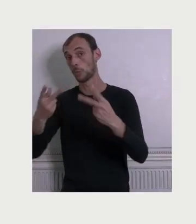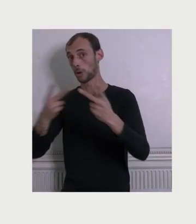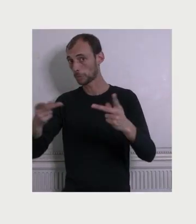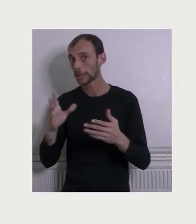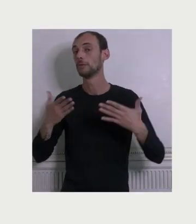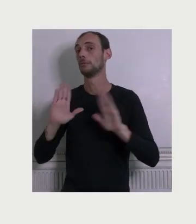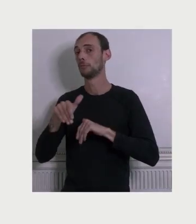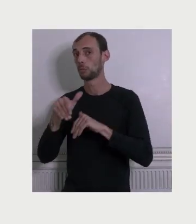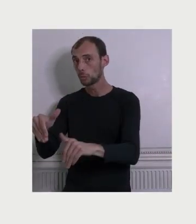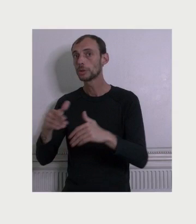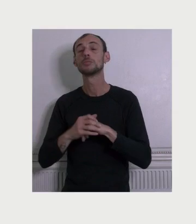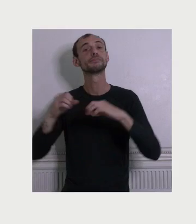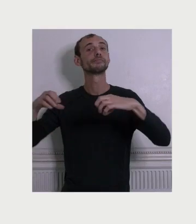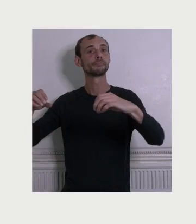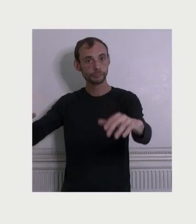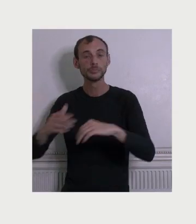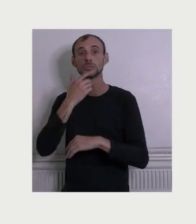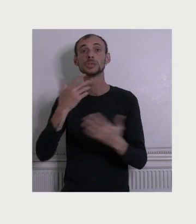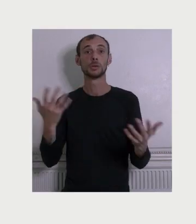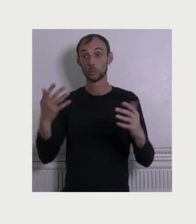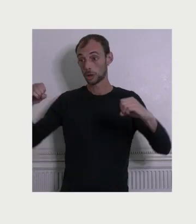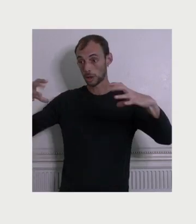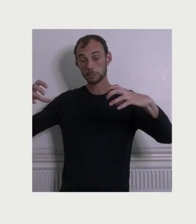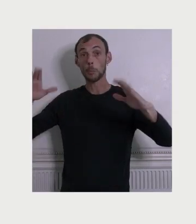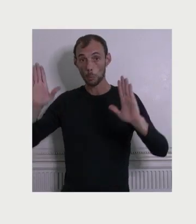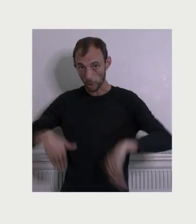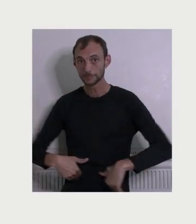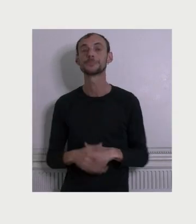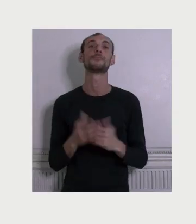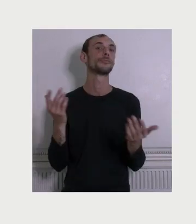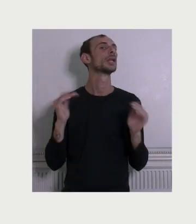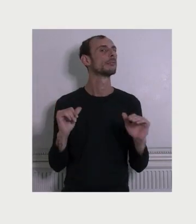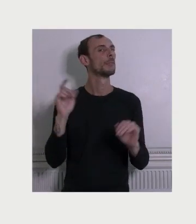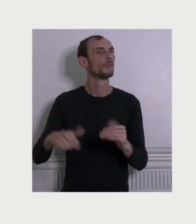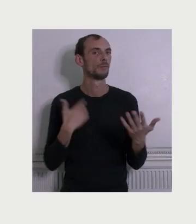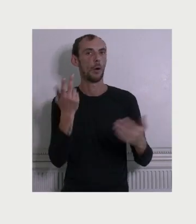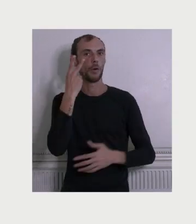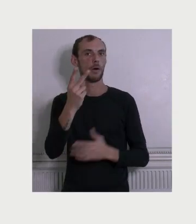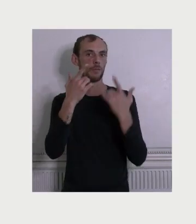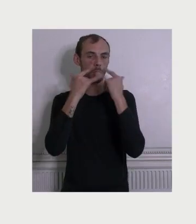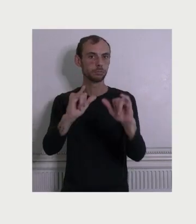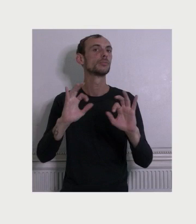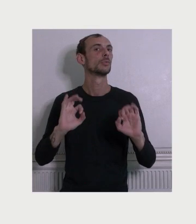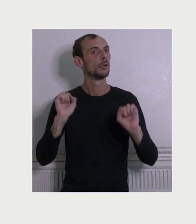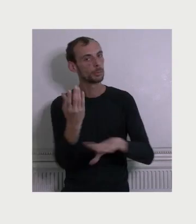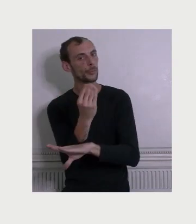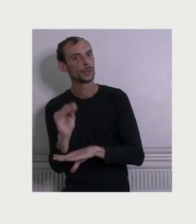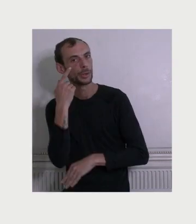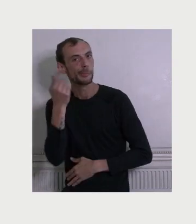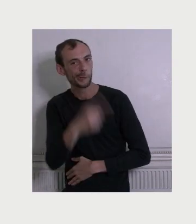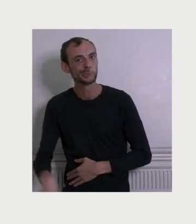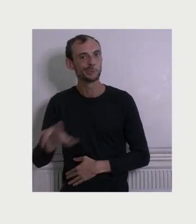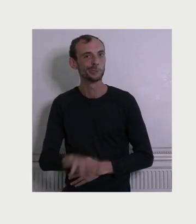rénovée. Je rappelle un exemple, on parlait des écoles. La rénovation de Paul Lapi qu'on est en train de faire, par exemple, contribue à baisser